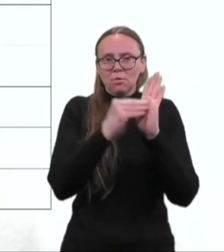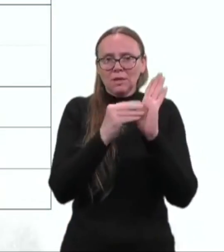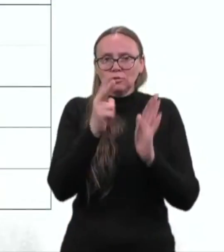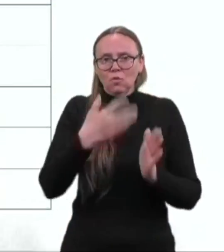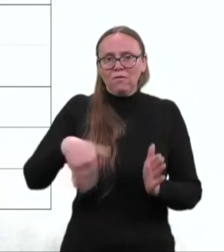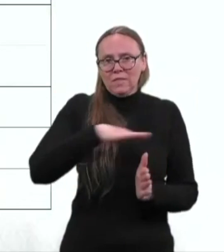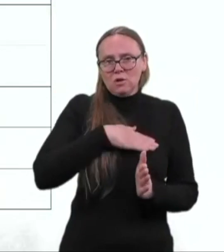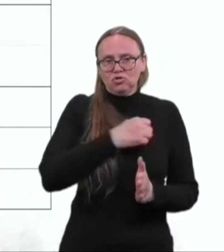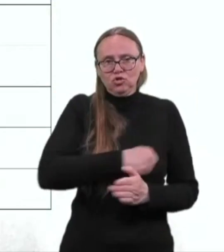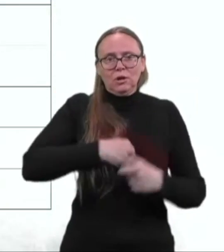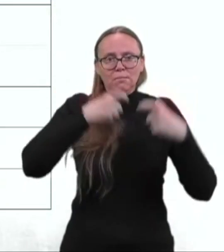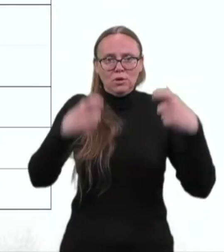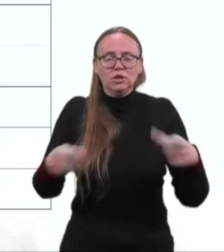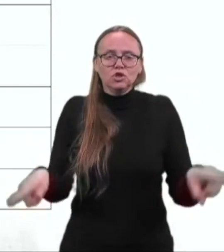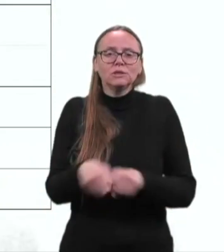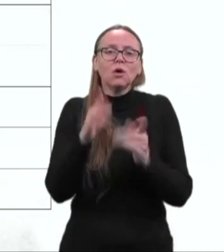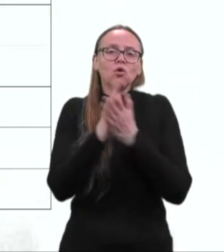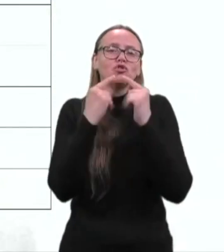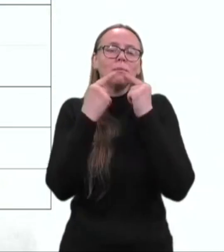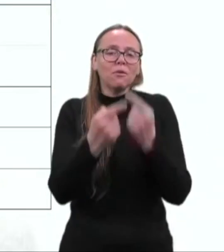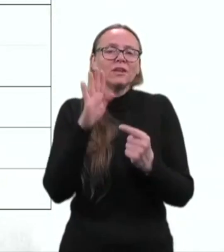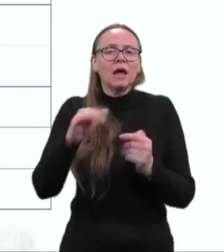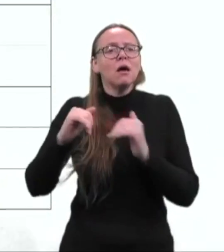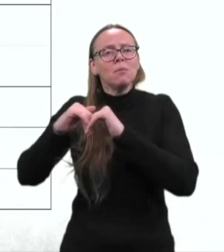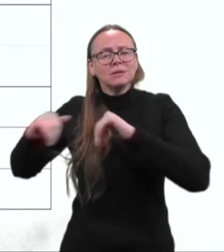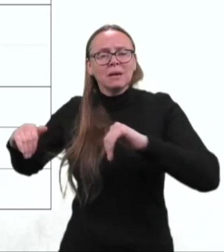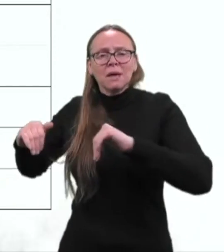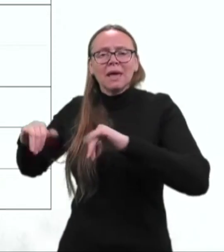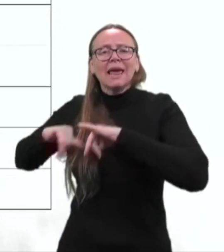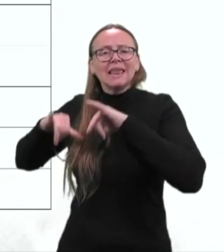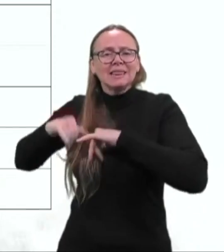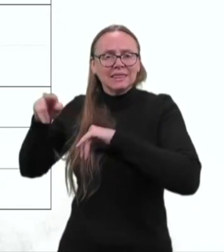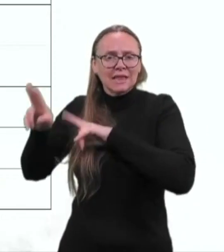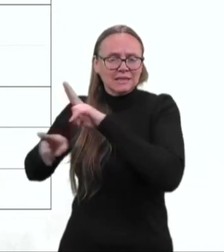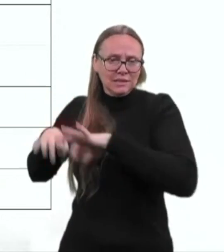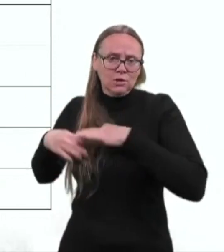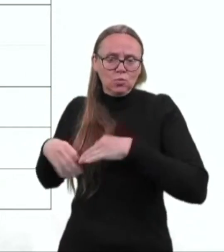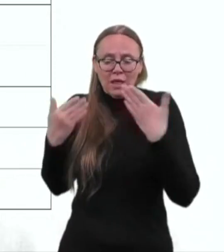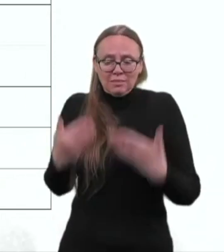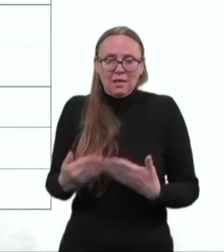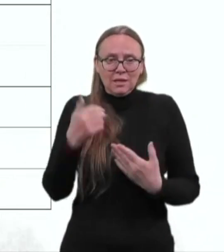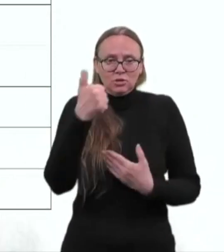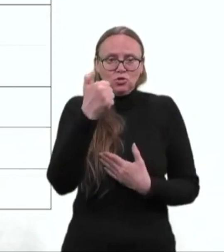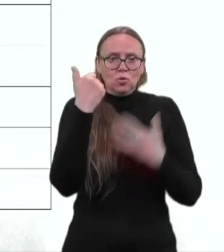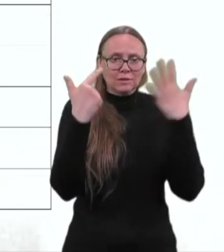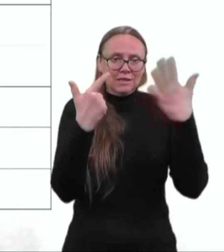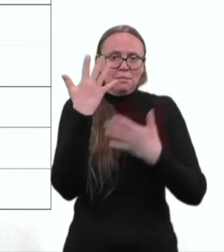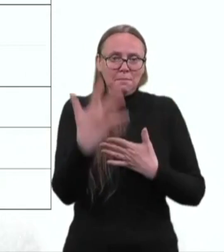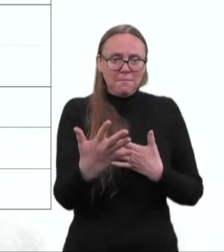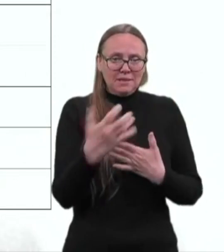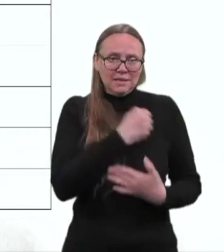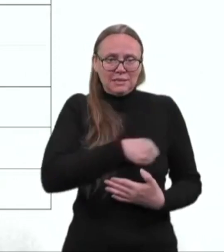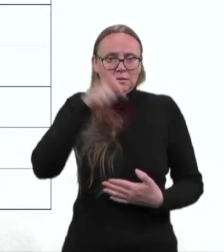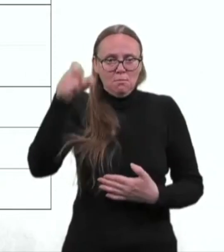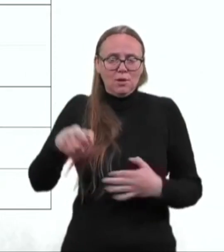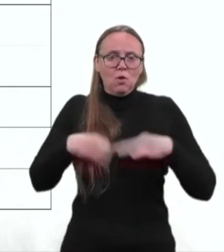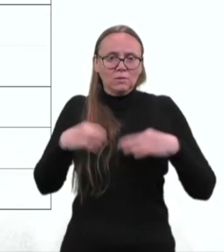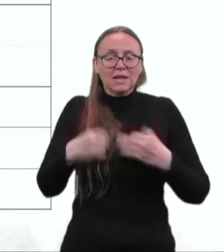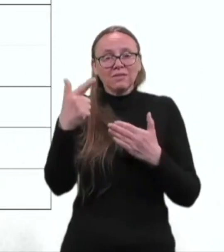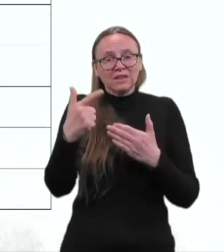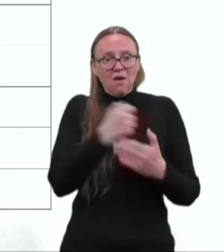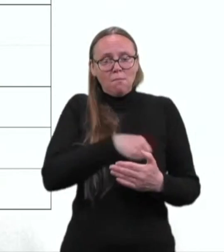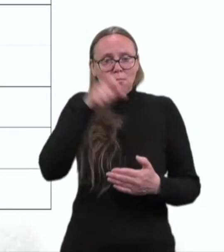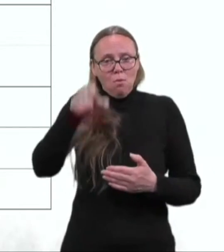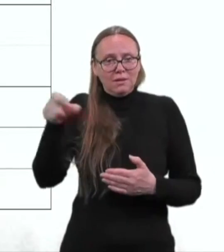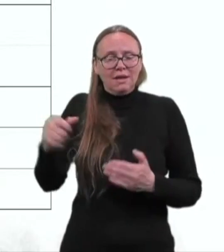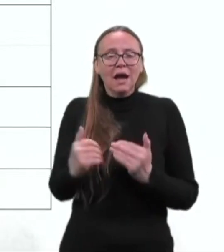bolnišnicah. Kot že rečeno, se na intenzivni terapiji danes zdravi 157 pacientov, to sta 2 pacienta več,